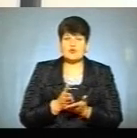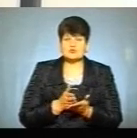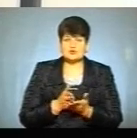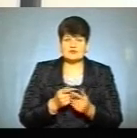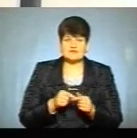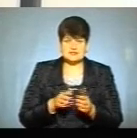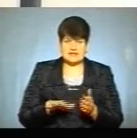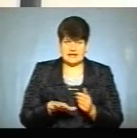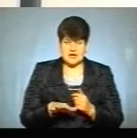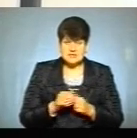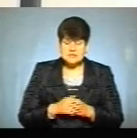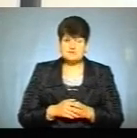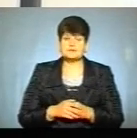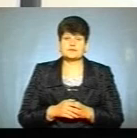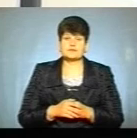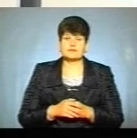даній ділянці. І